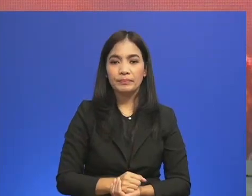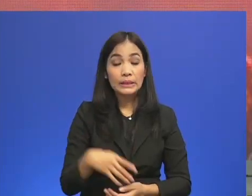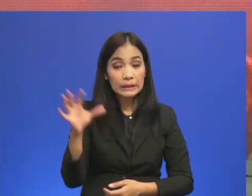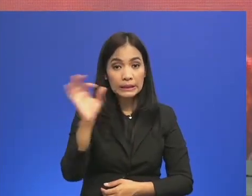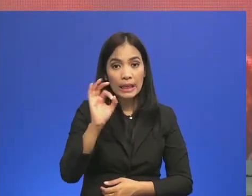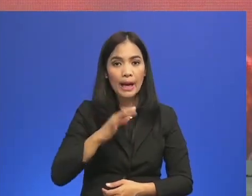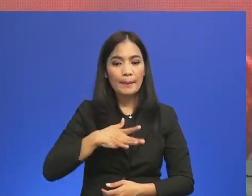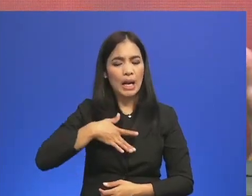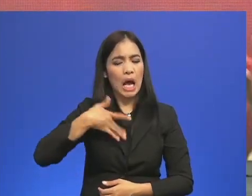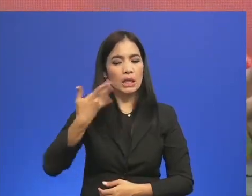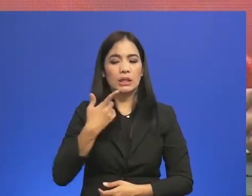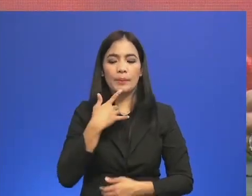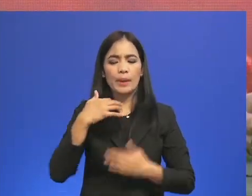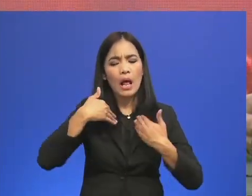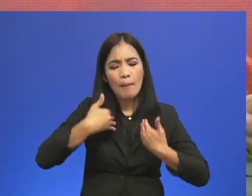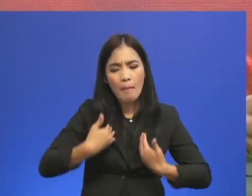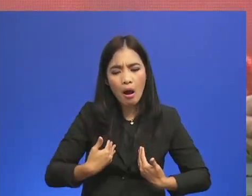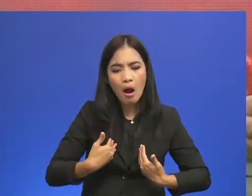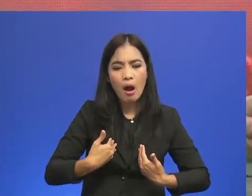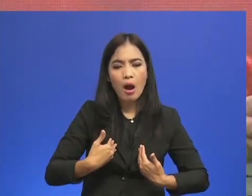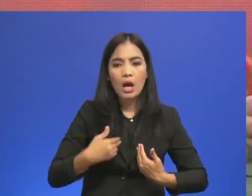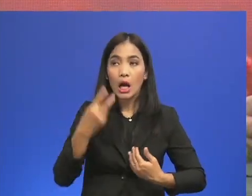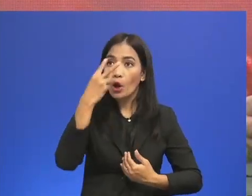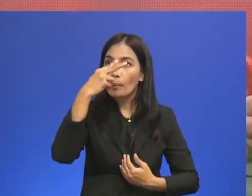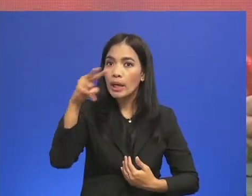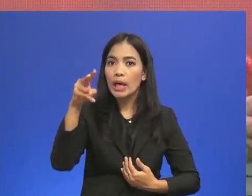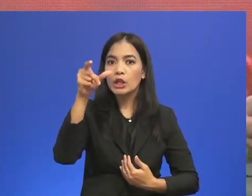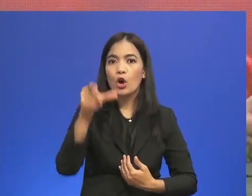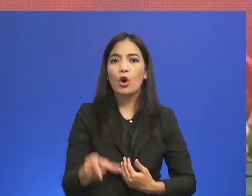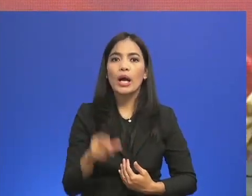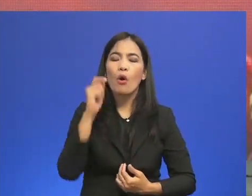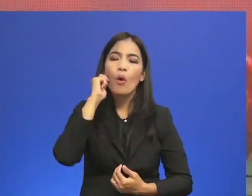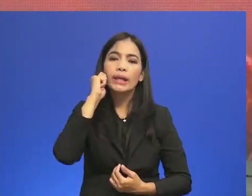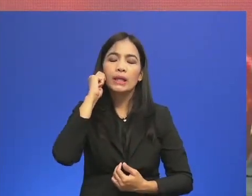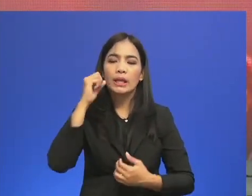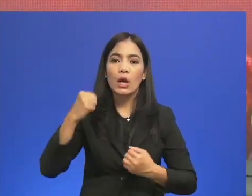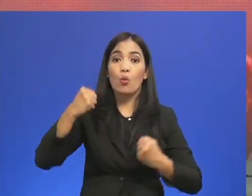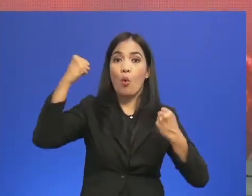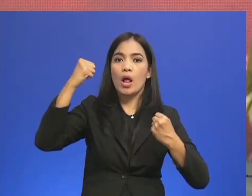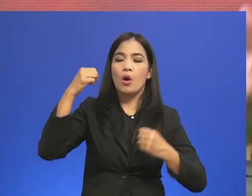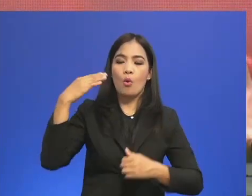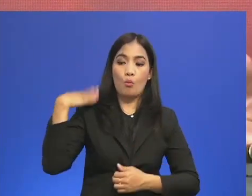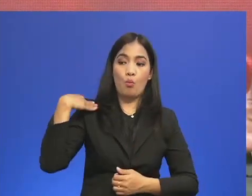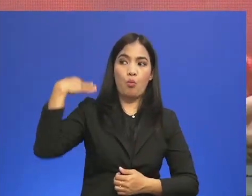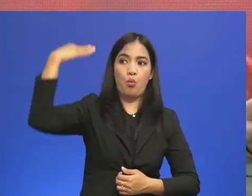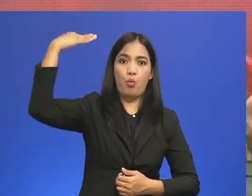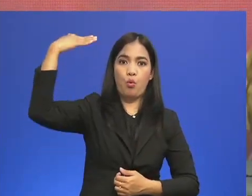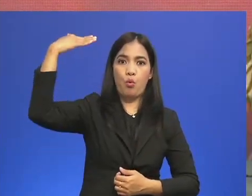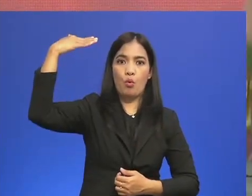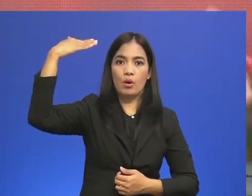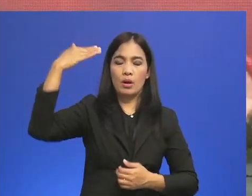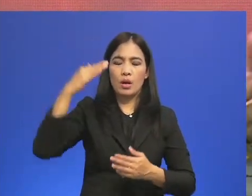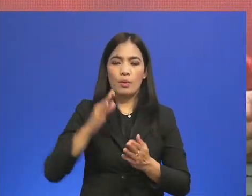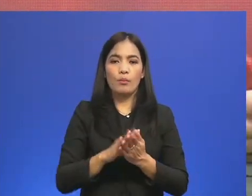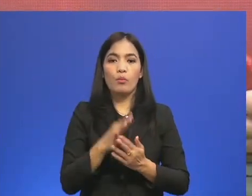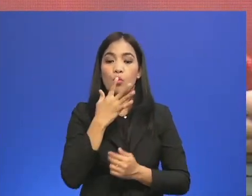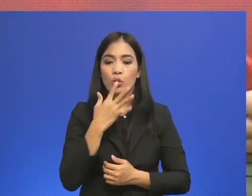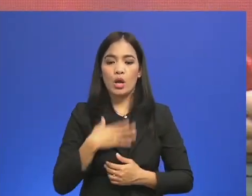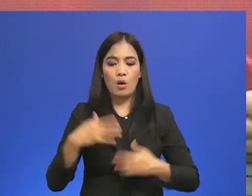Jangan merasa lemah kalau lihat wanita kuat. Kuat kedudukan, kuat pangkat, kuat